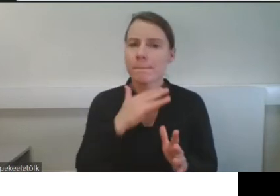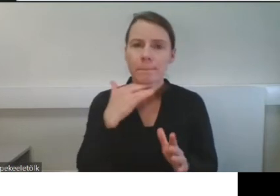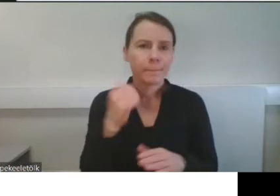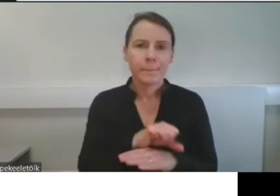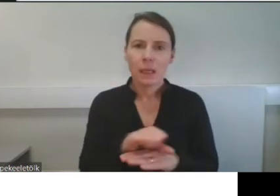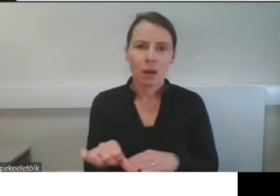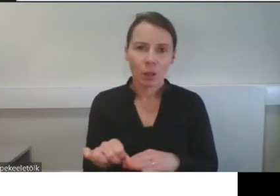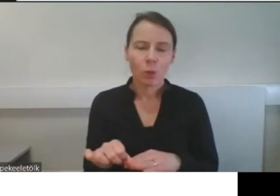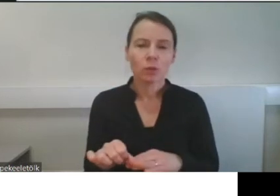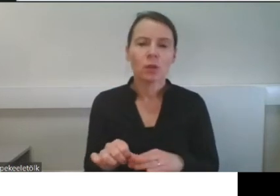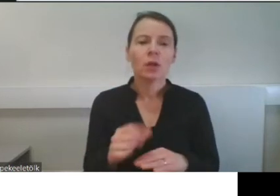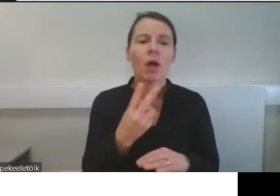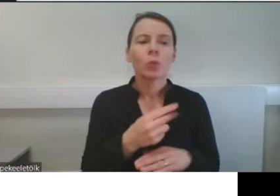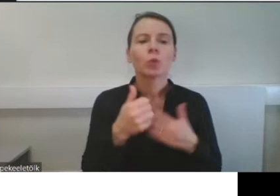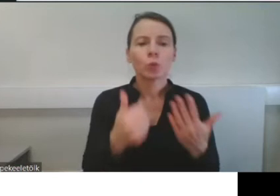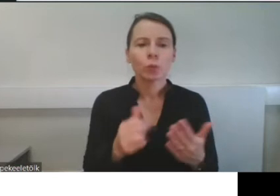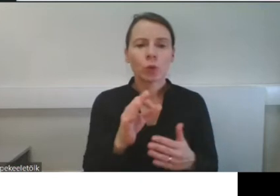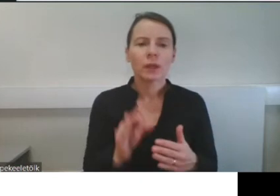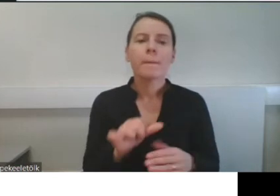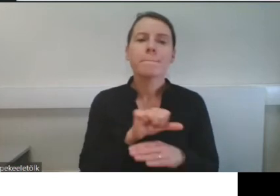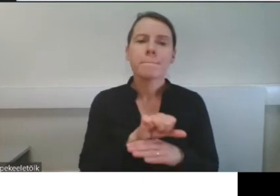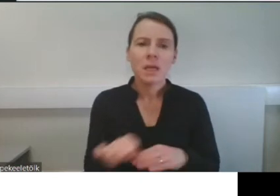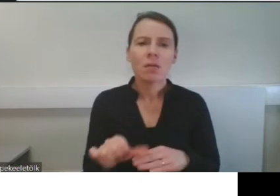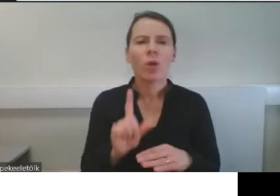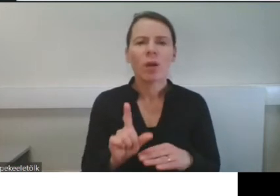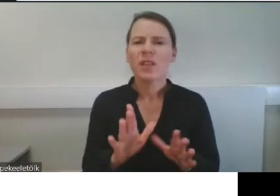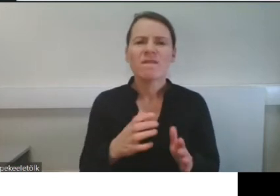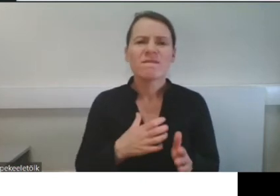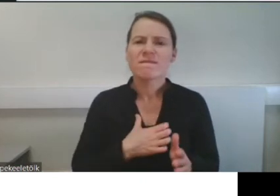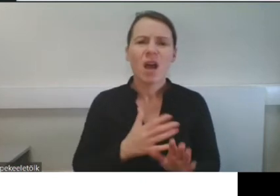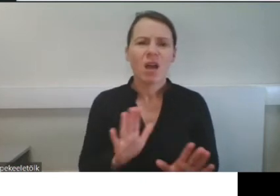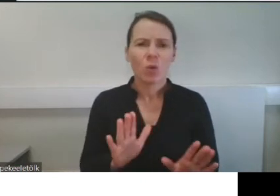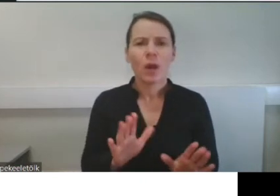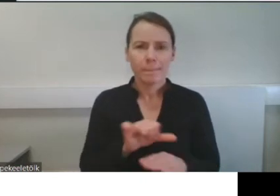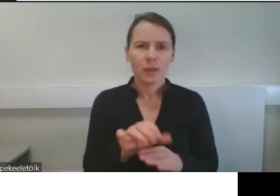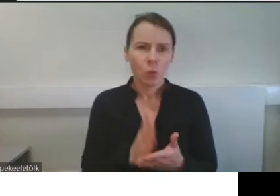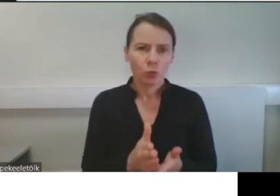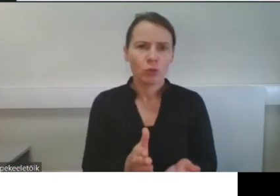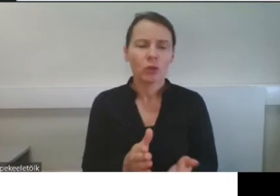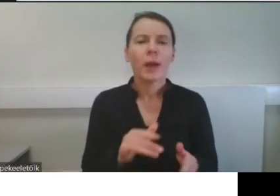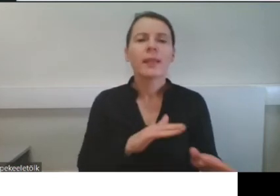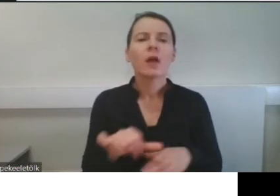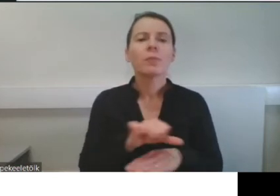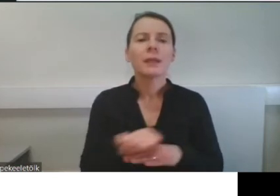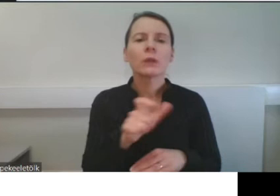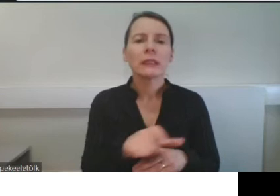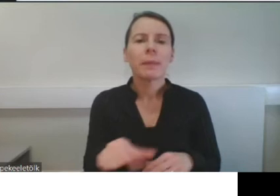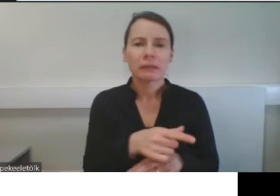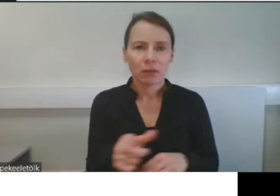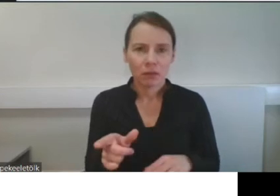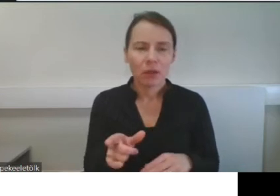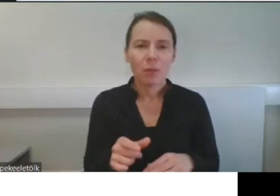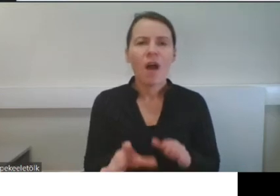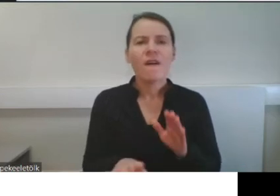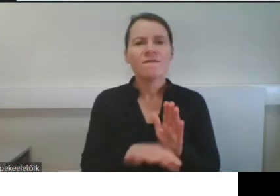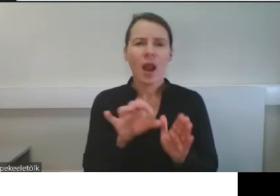ka nägemispuue, kuulmispuue, loend, klassifikatsioon ei ole täpselt sama, ta on osaliselt kattuv, aga